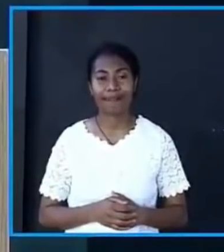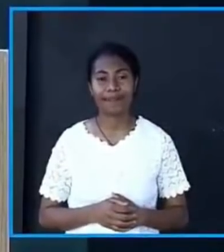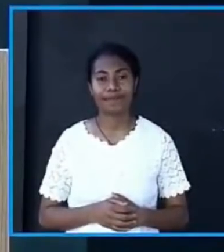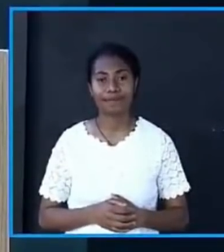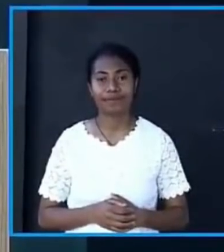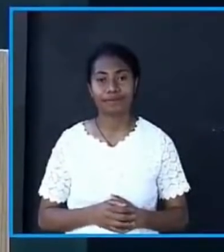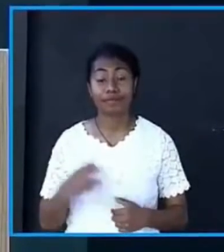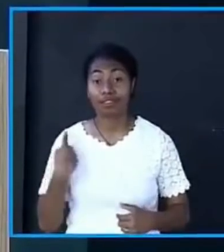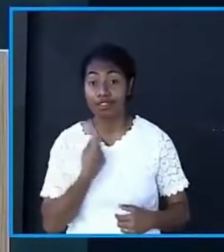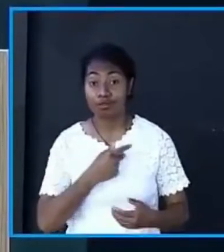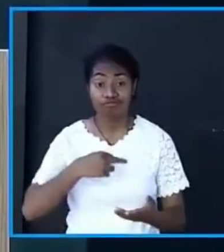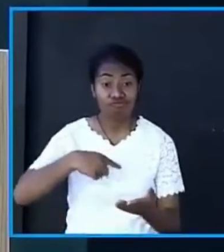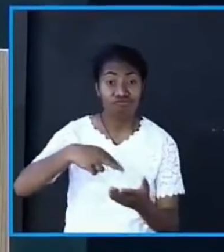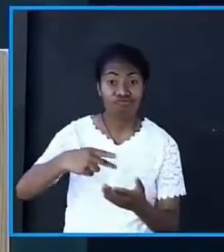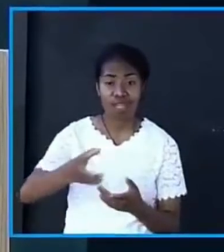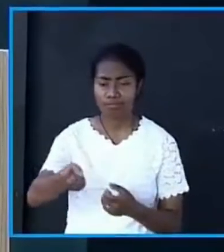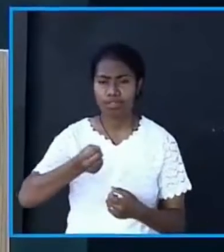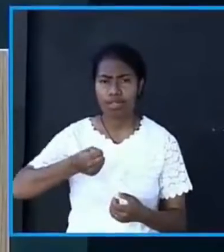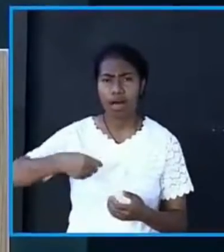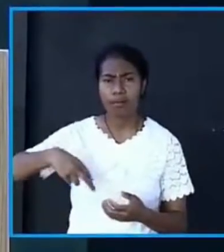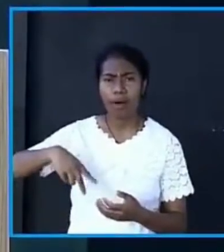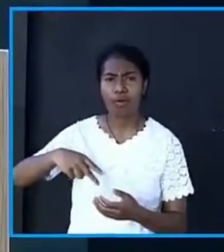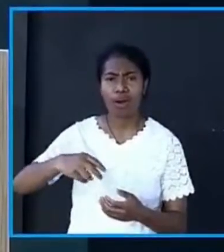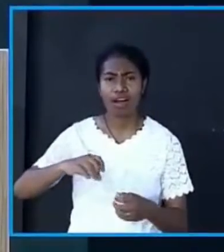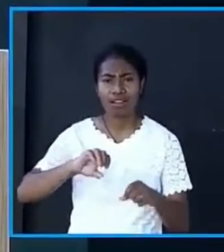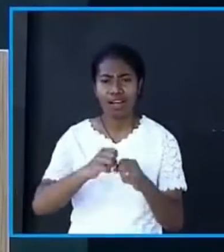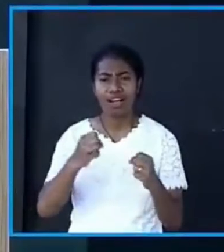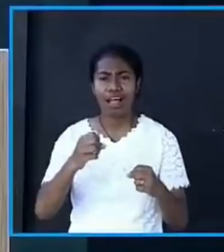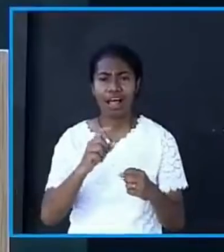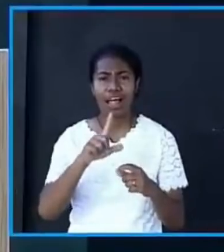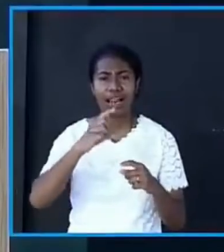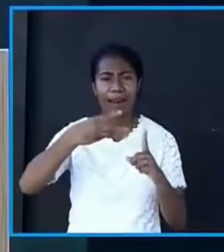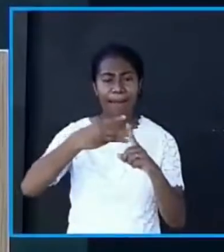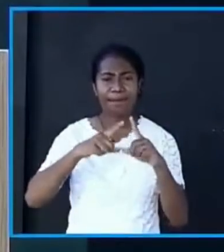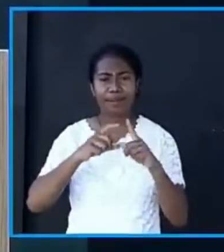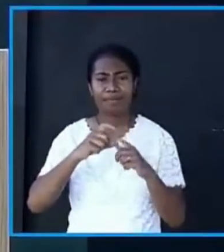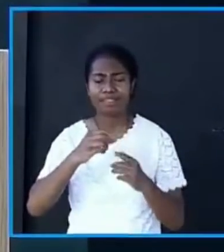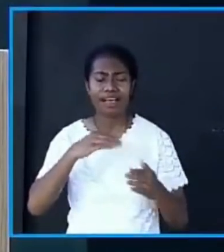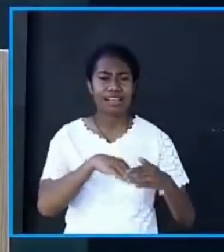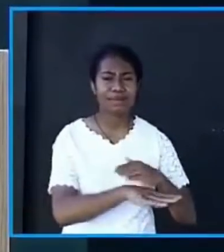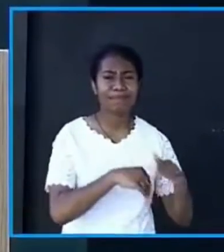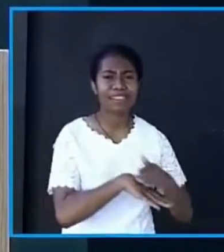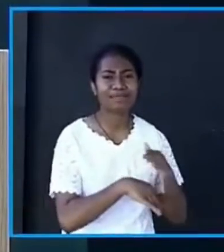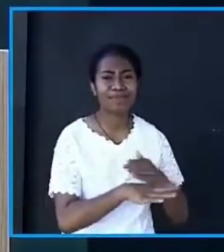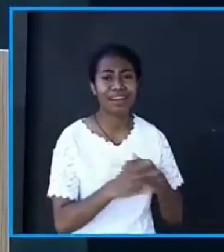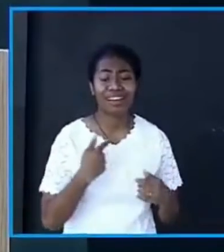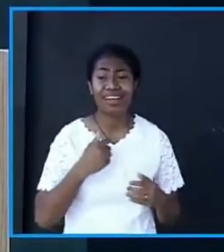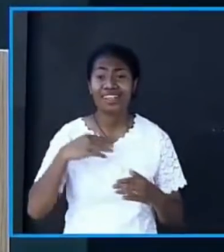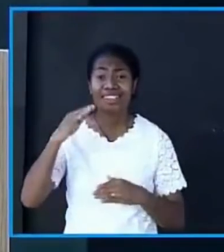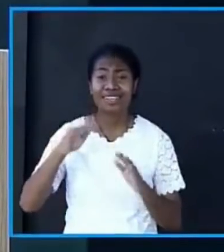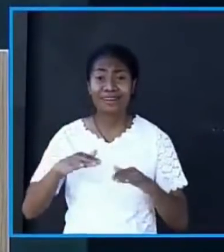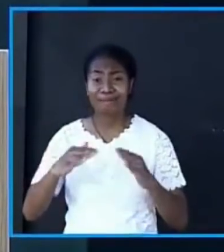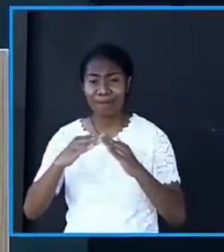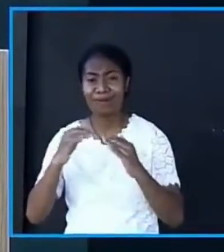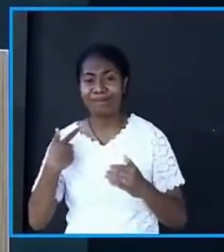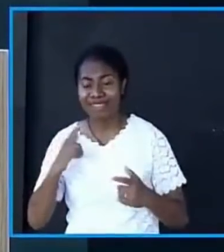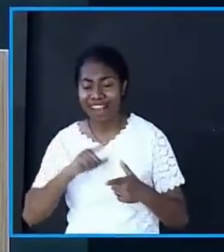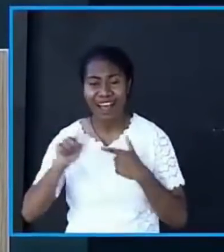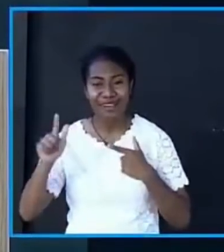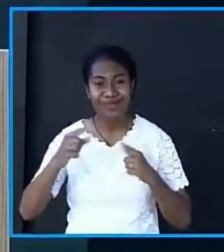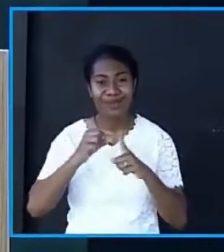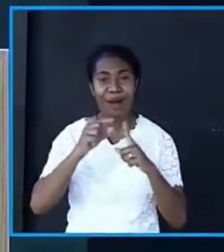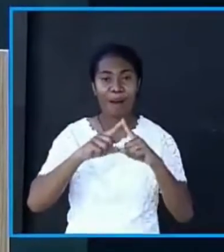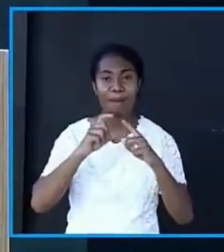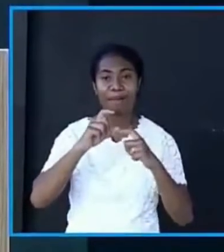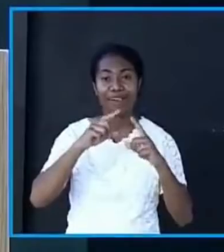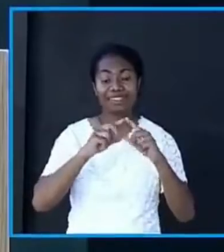Aku mau jalan ke mana-mana bisa bawa copot-copot lipat bass cover sampai sana berpesan kembali selesai